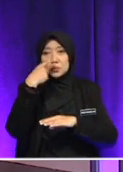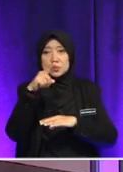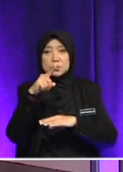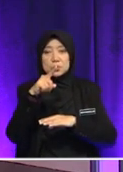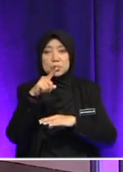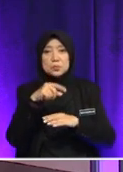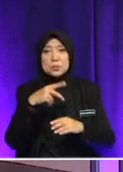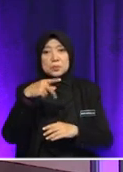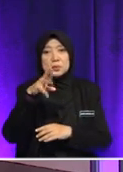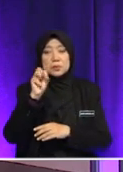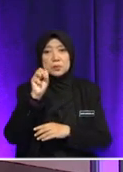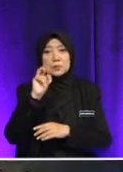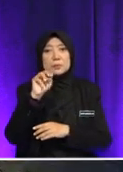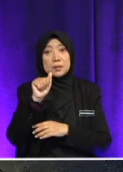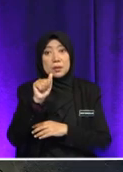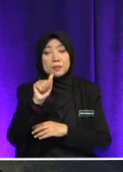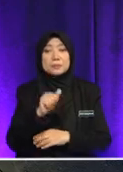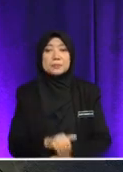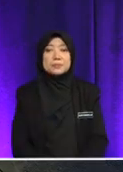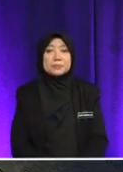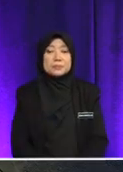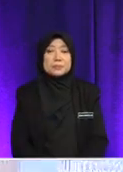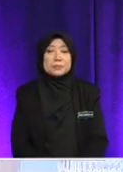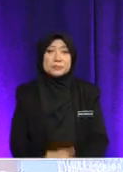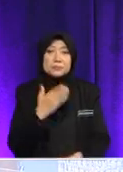Prisma oke baiklah